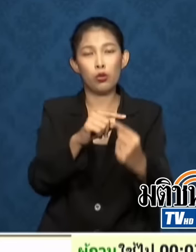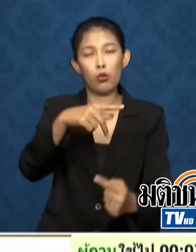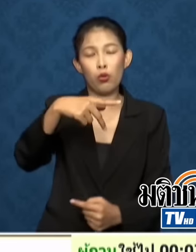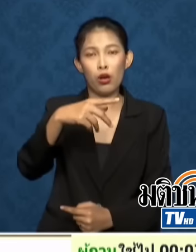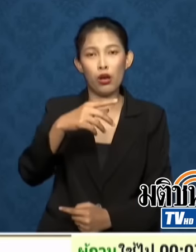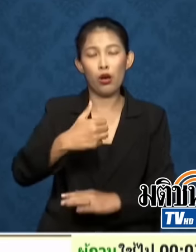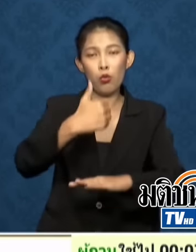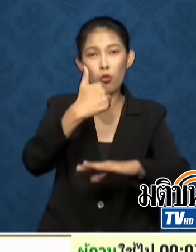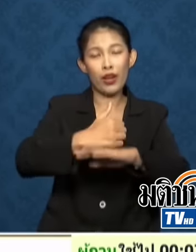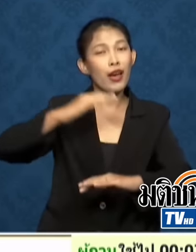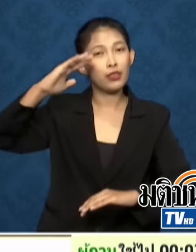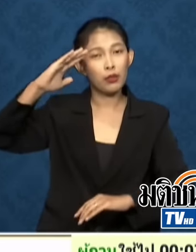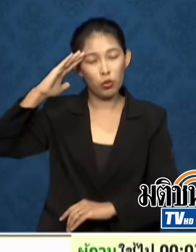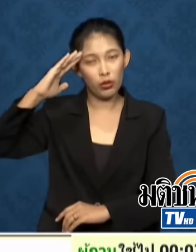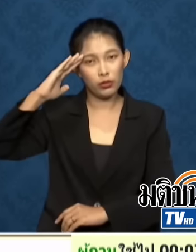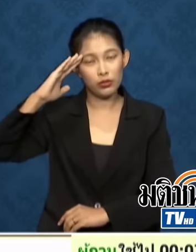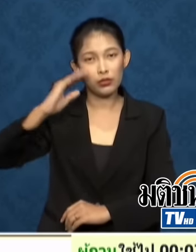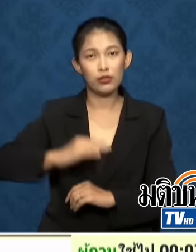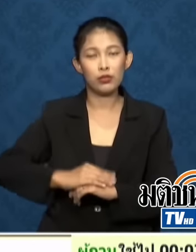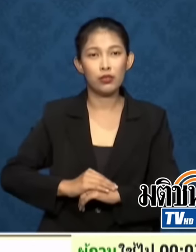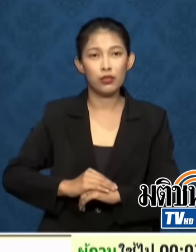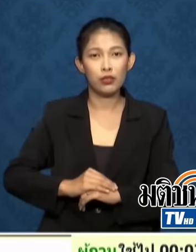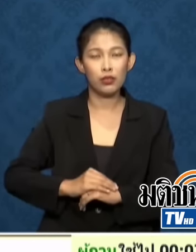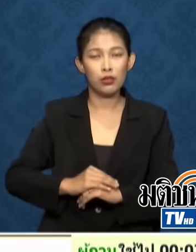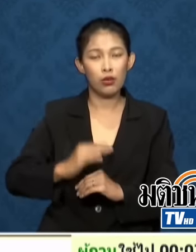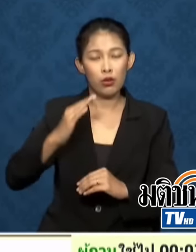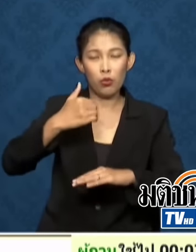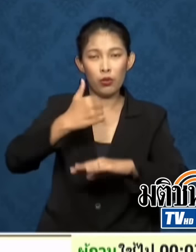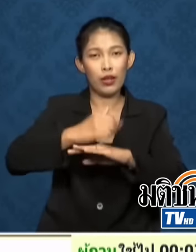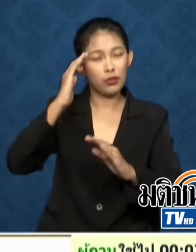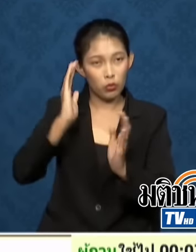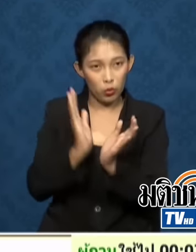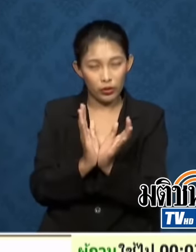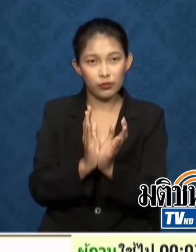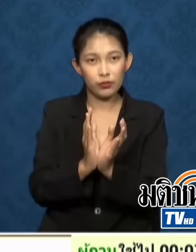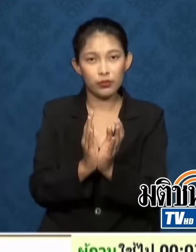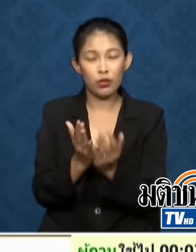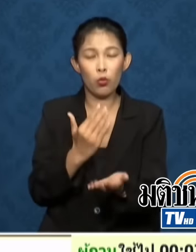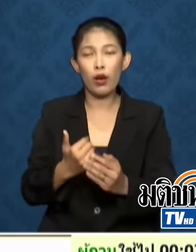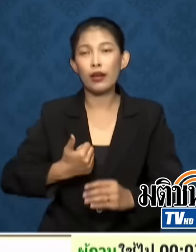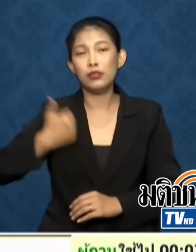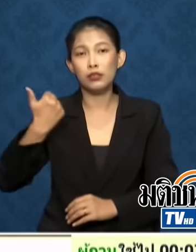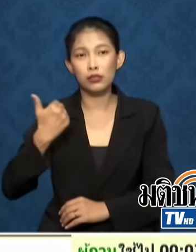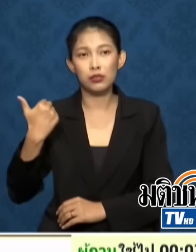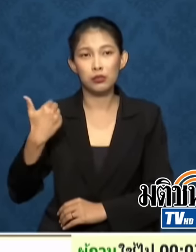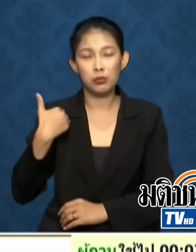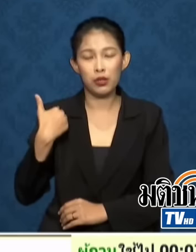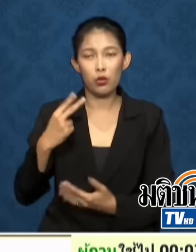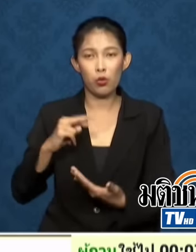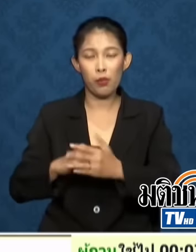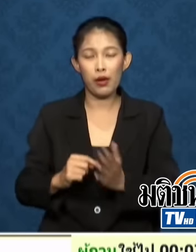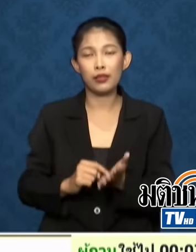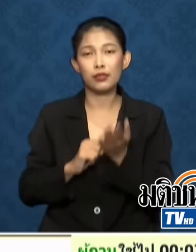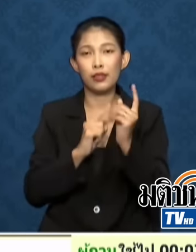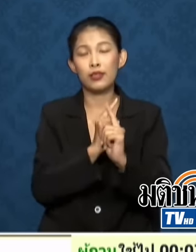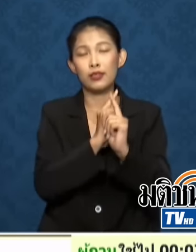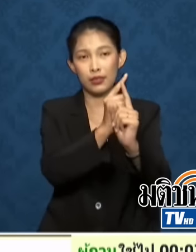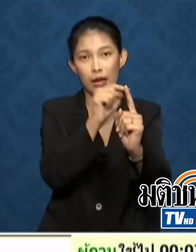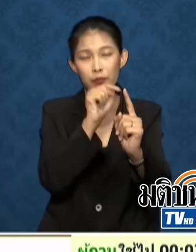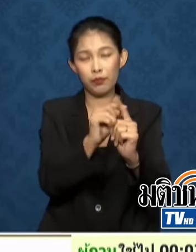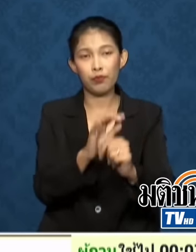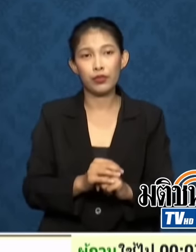ร.ขึ้นตรงกับใครขึ้นตรงกับคนอื่นๆขึ้นตรงและที่สำคัญ